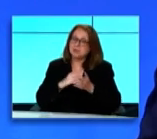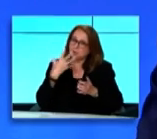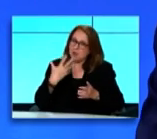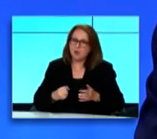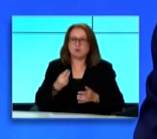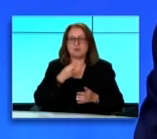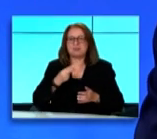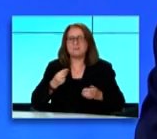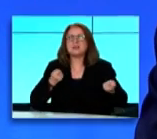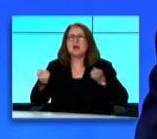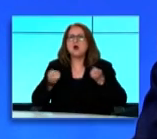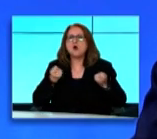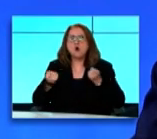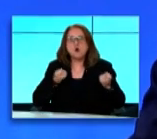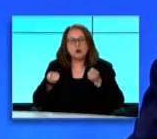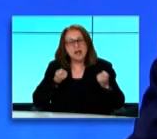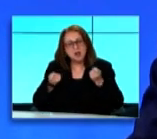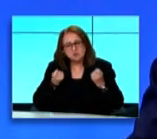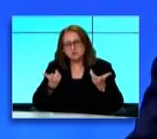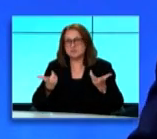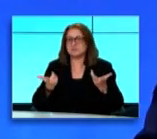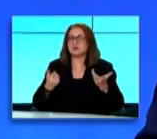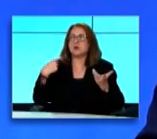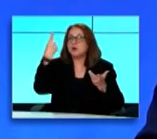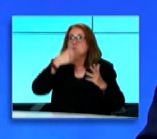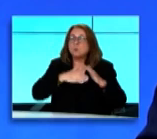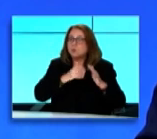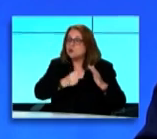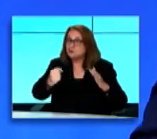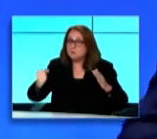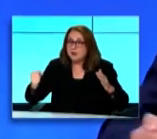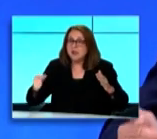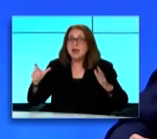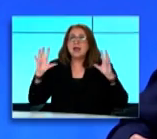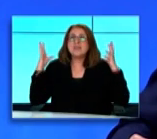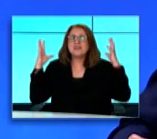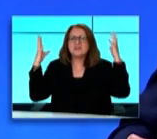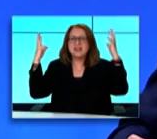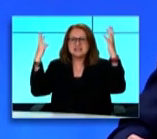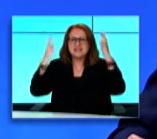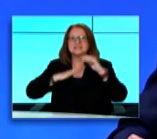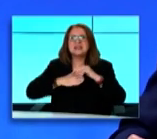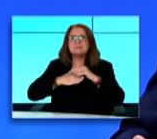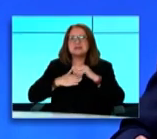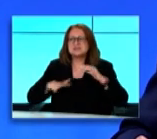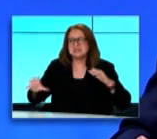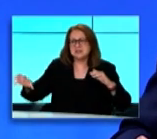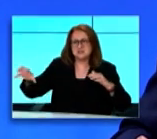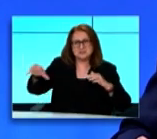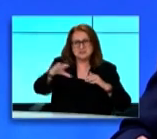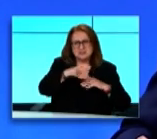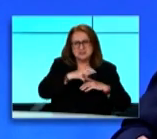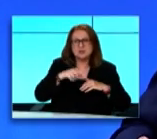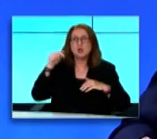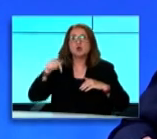της αρμοδιότητας, τη στελέχωση, ειδικά των δασικών υπηρεσιών, θεωρώ μεγάλη τομή το γεγονός